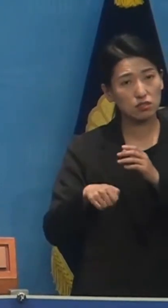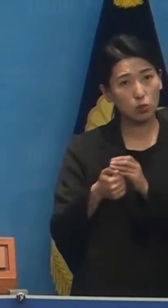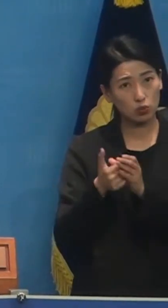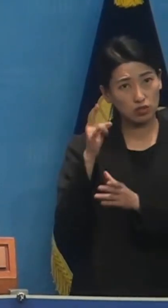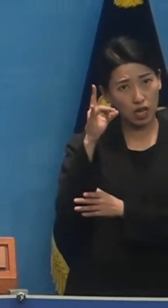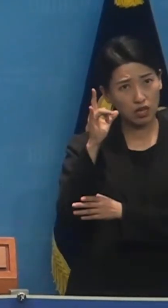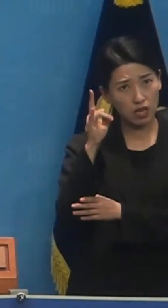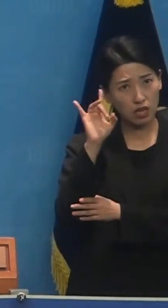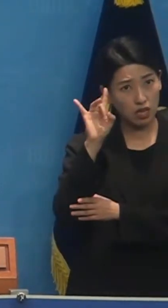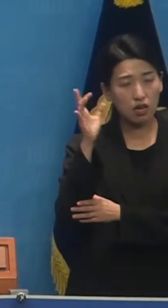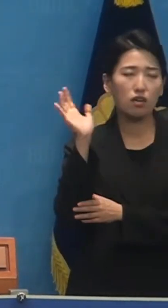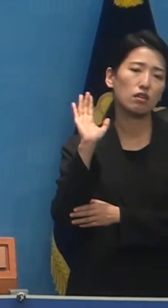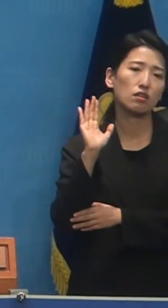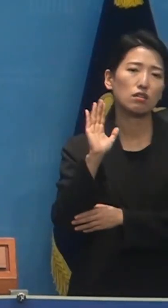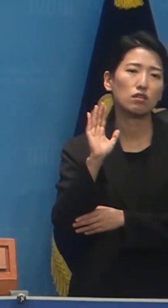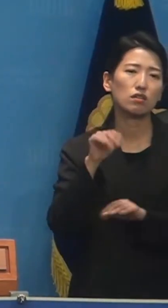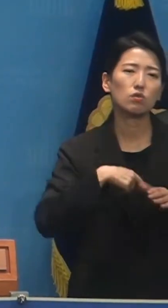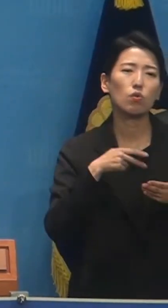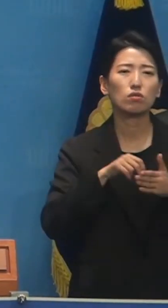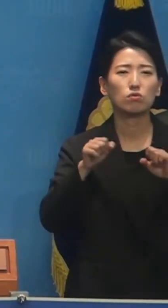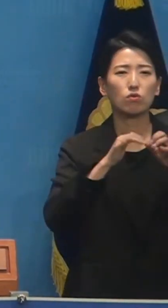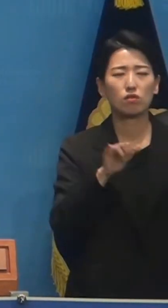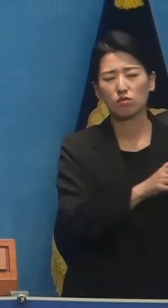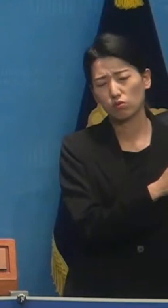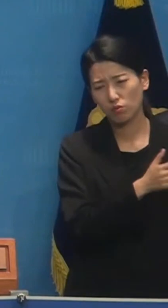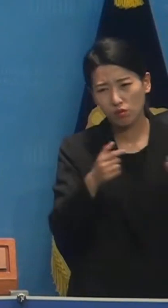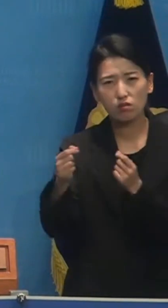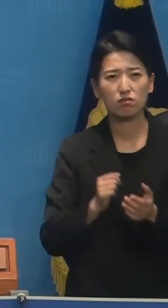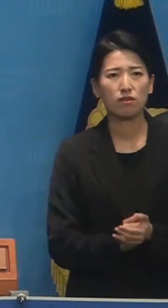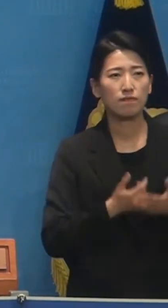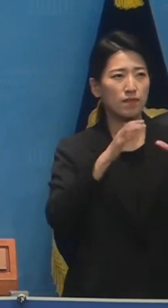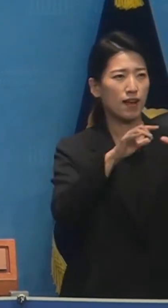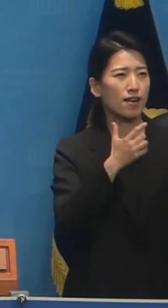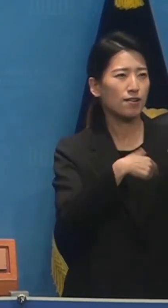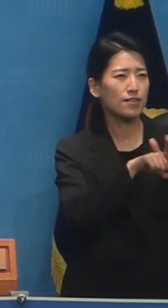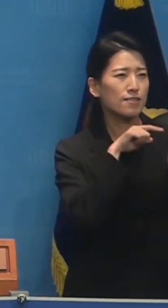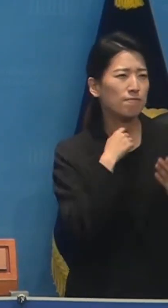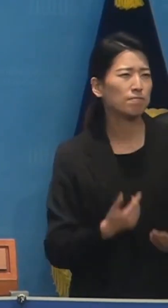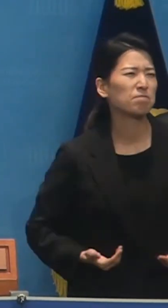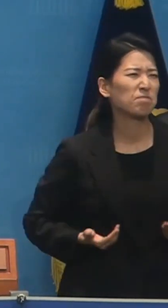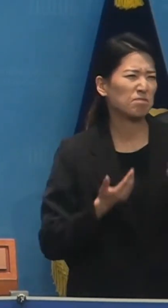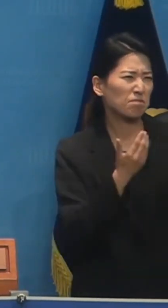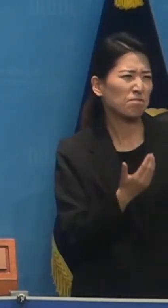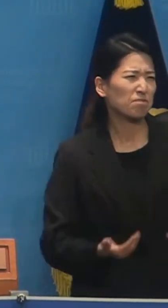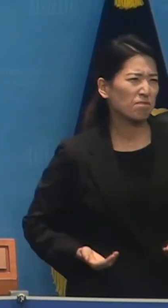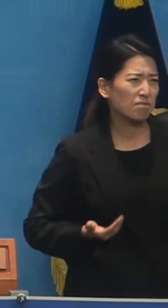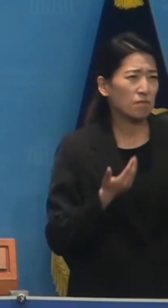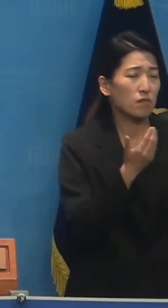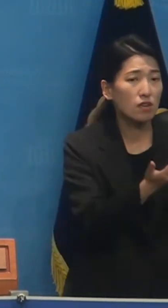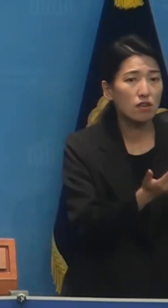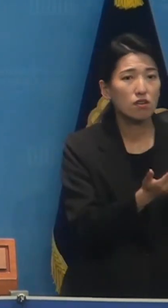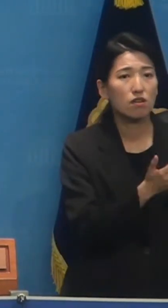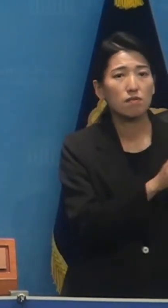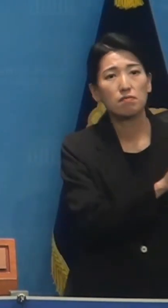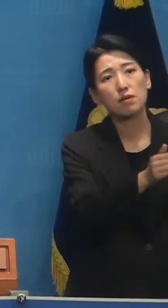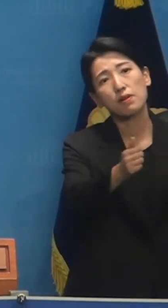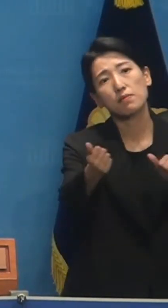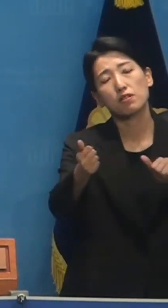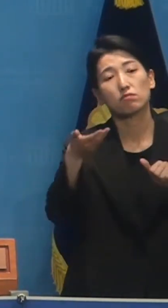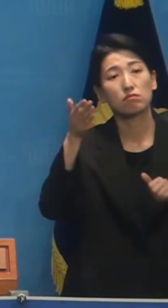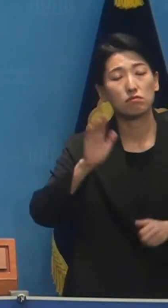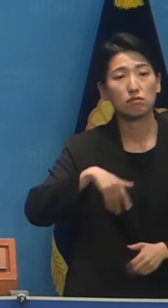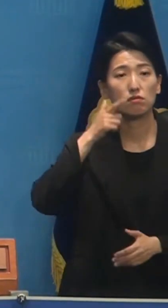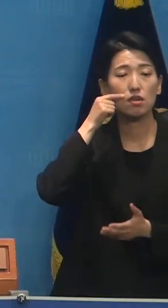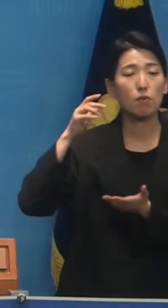문제를 안고 있다. 나라를 위해 자식을 희생한 분들이 일제가 만든 제도 때문에 지금도 국적